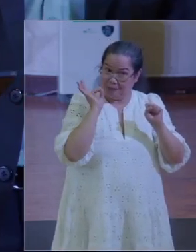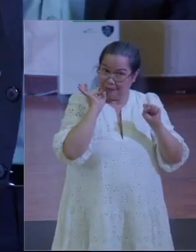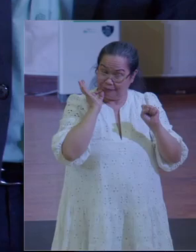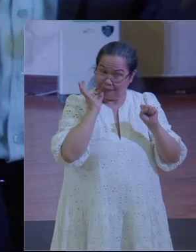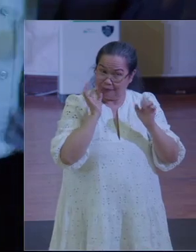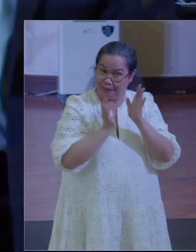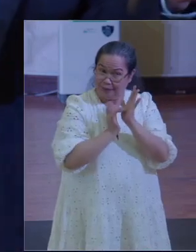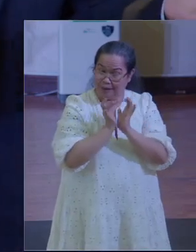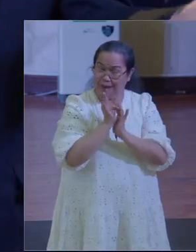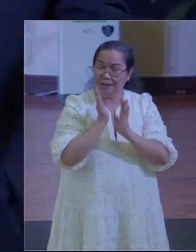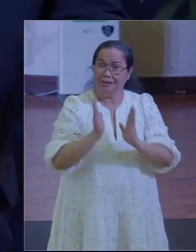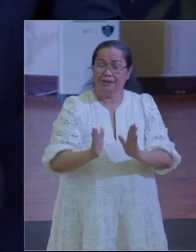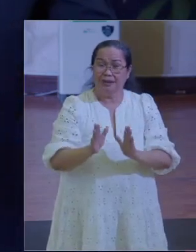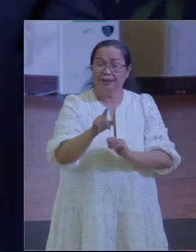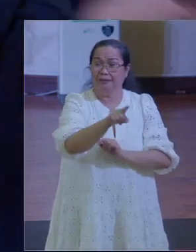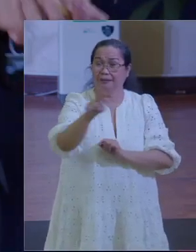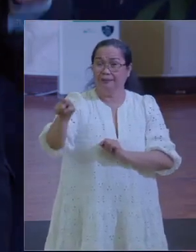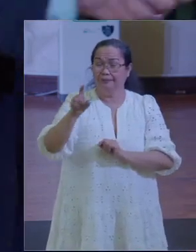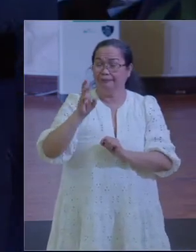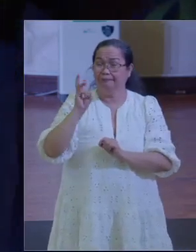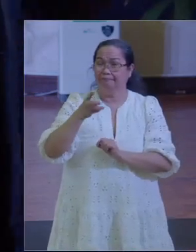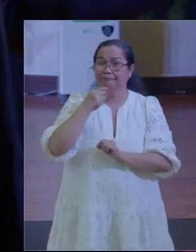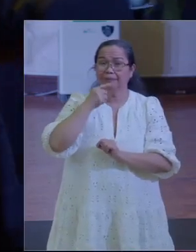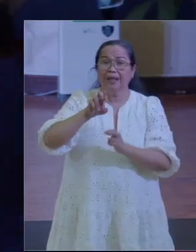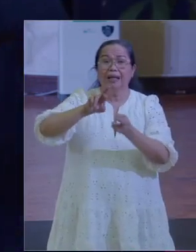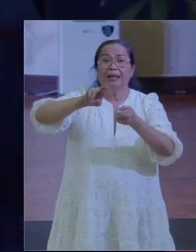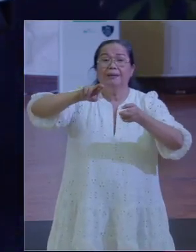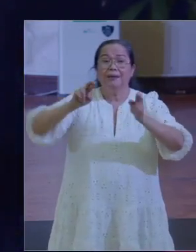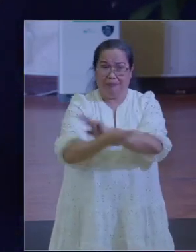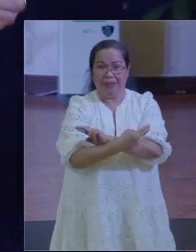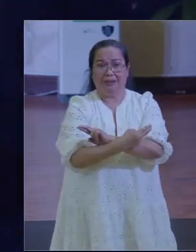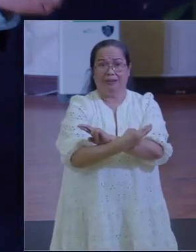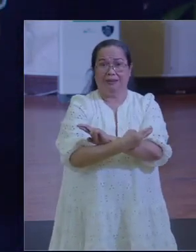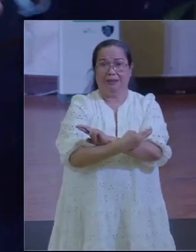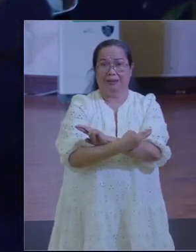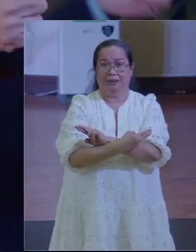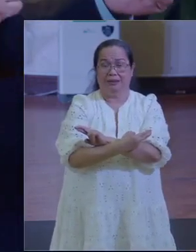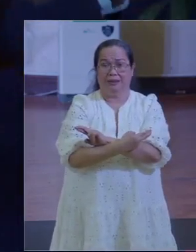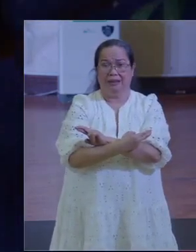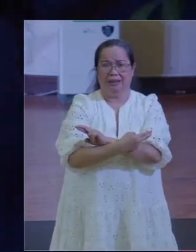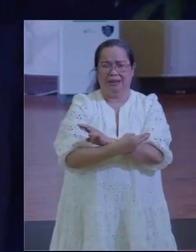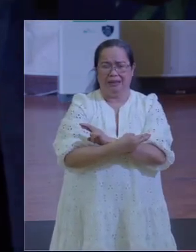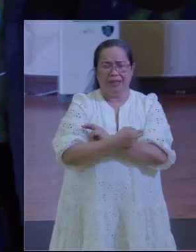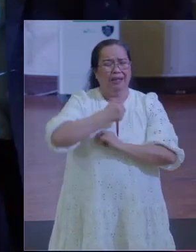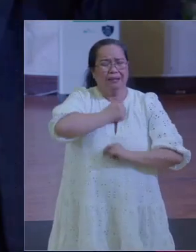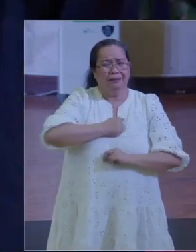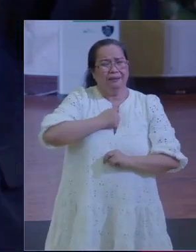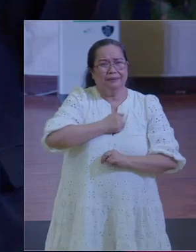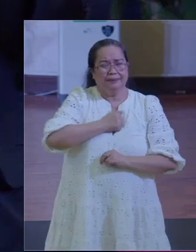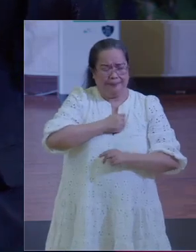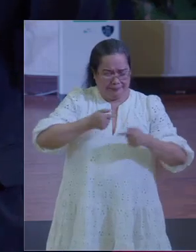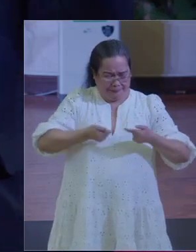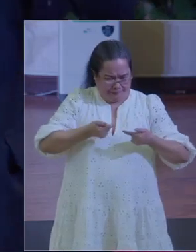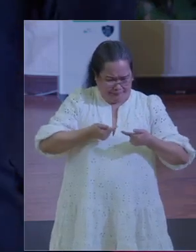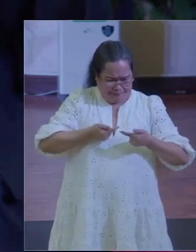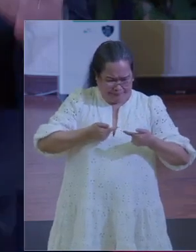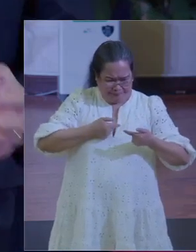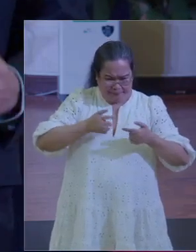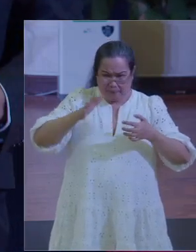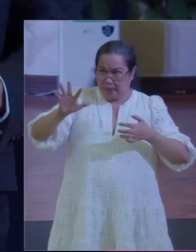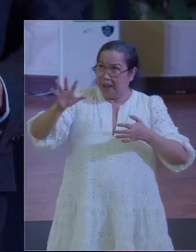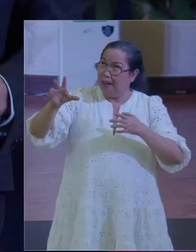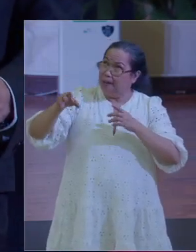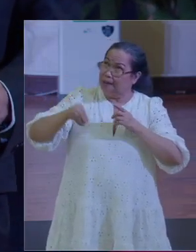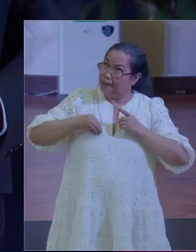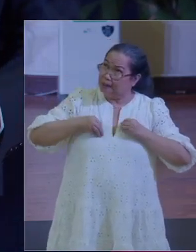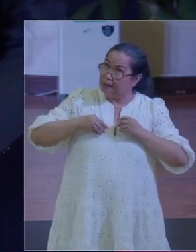isang Kristiyano. Nagsimula ka sa repentance. Pagsisisi sa kasalanan, pagtanggap kay Jesus bilang Panginoon